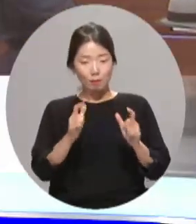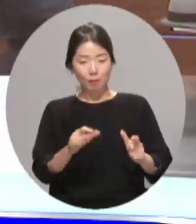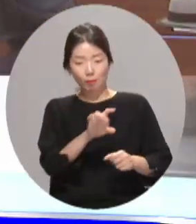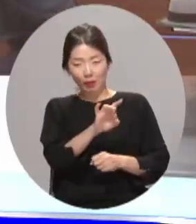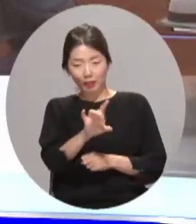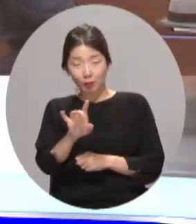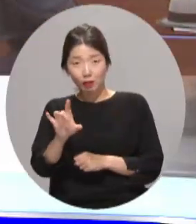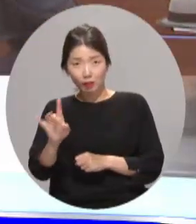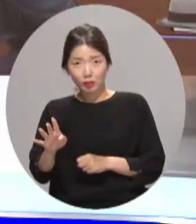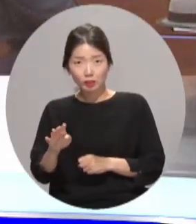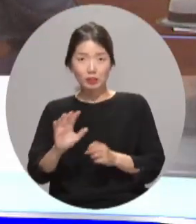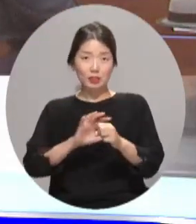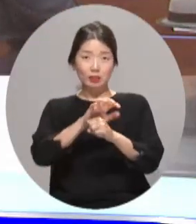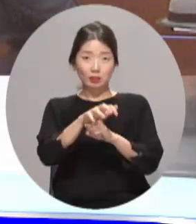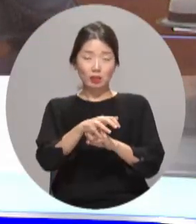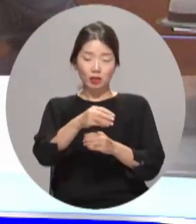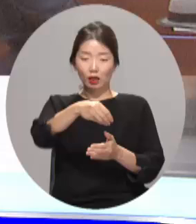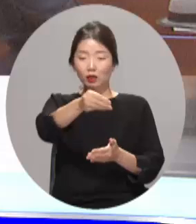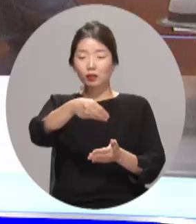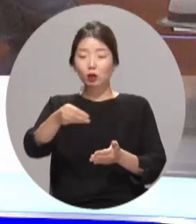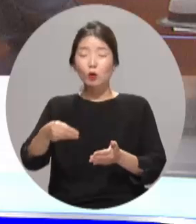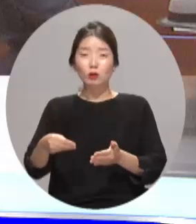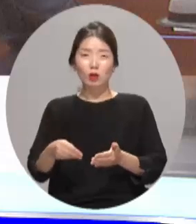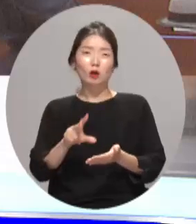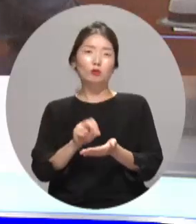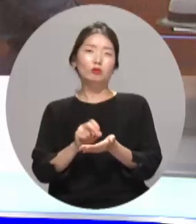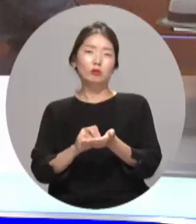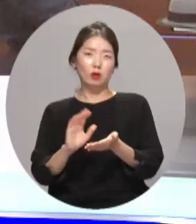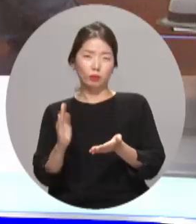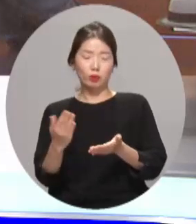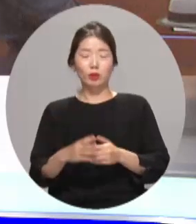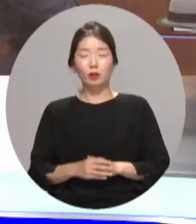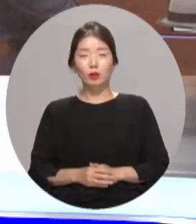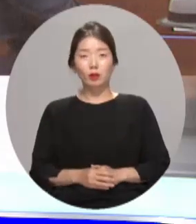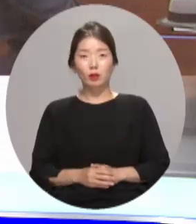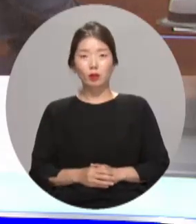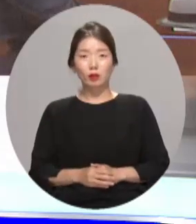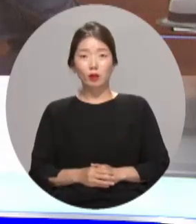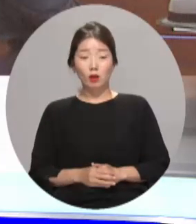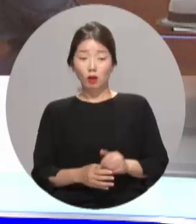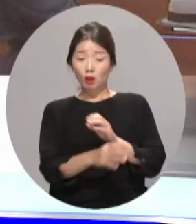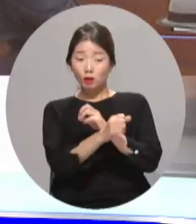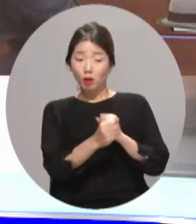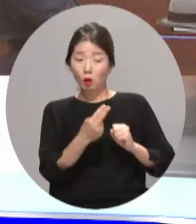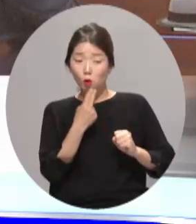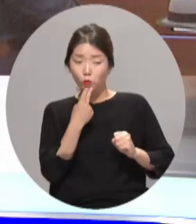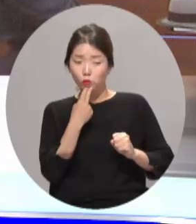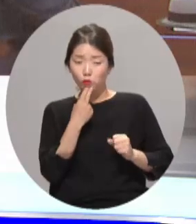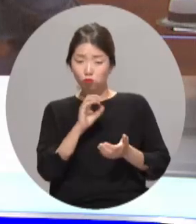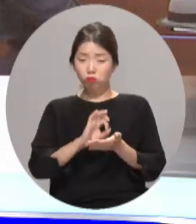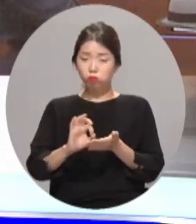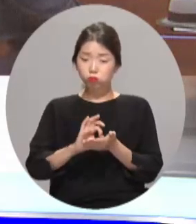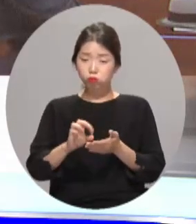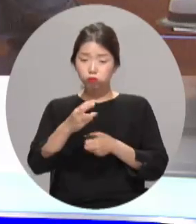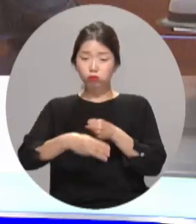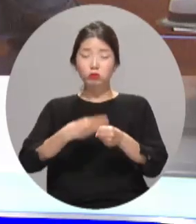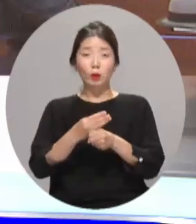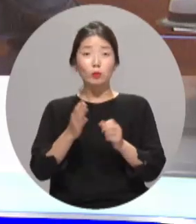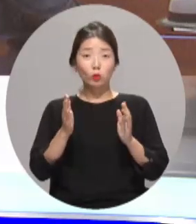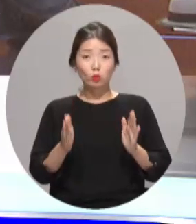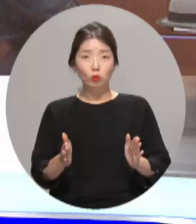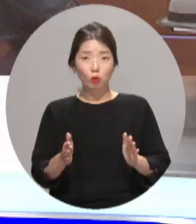열리는 세계 서예 비엔날레가 바로 그 문제의 대회인데요. 정식 계약도 없이 예산을 써도 3년